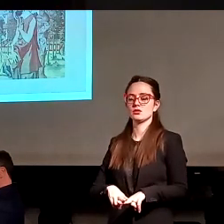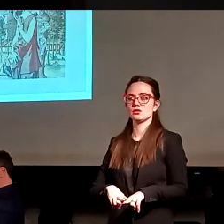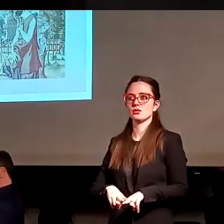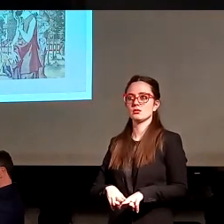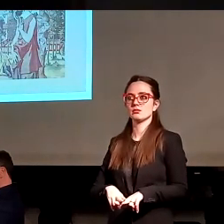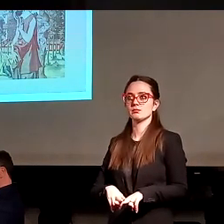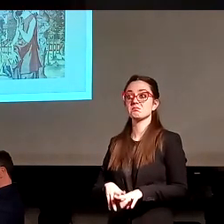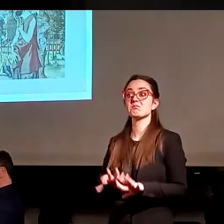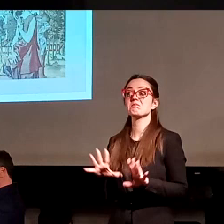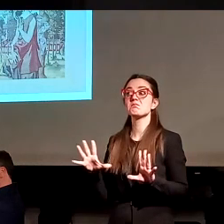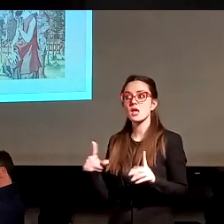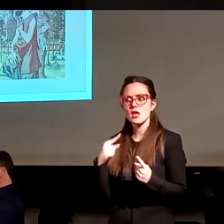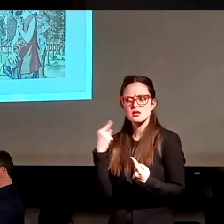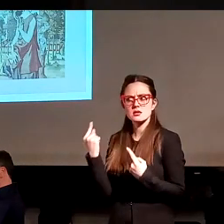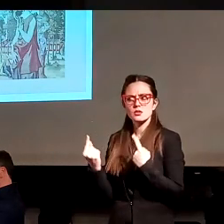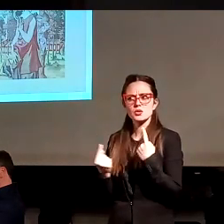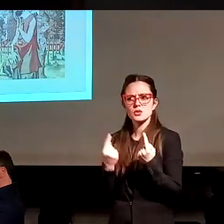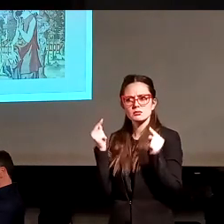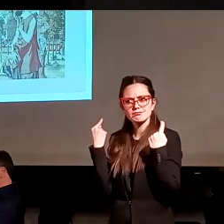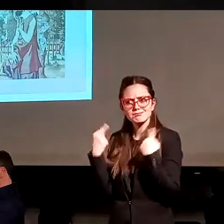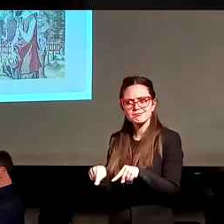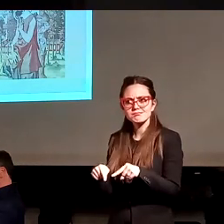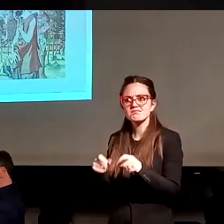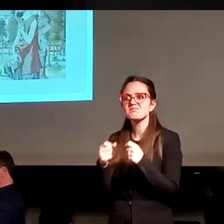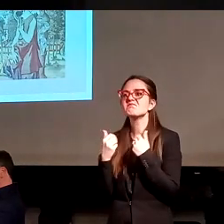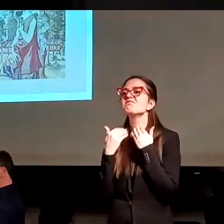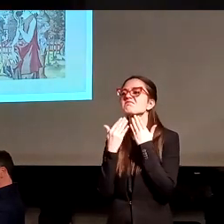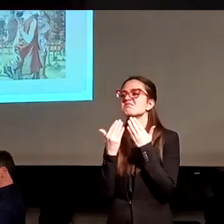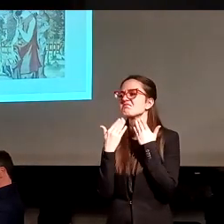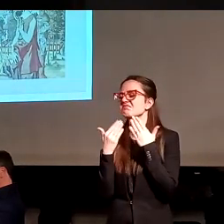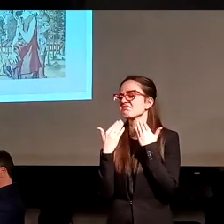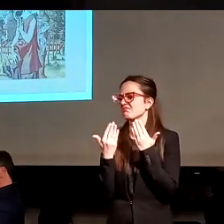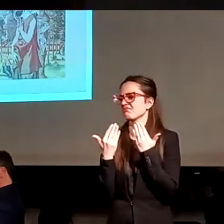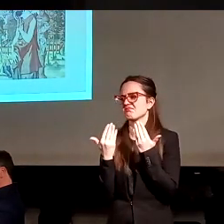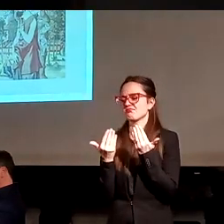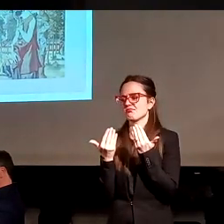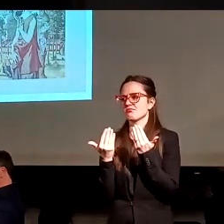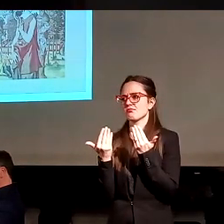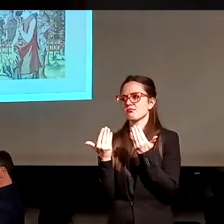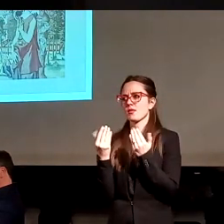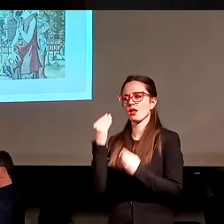il fatto lo interessò appena penso